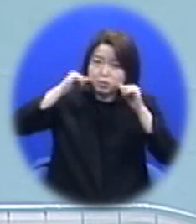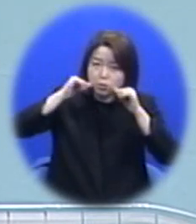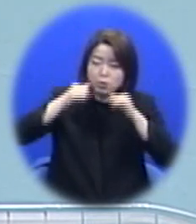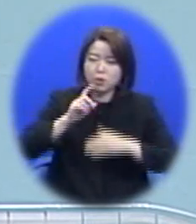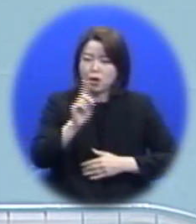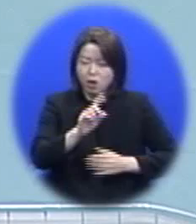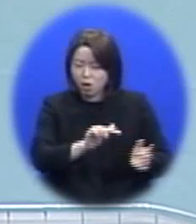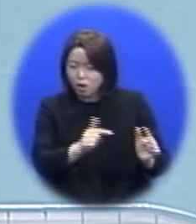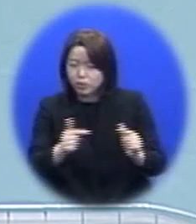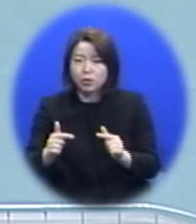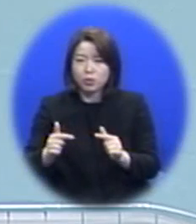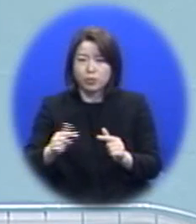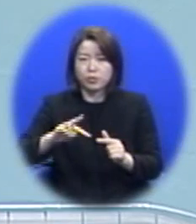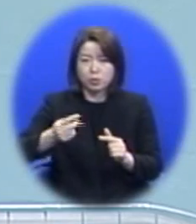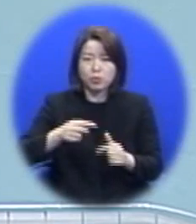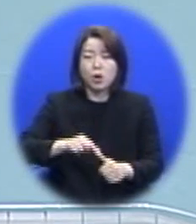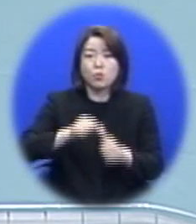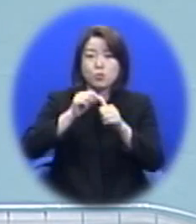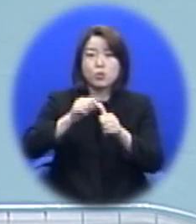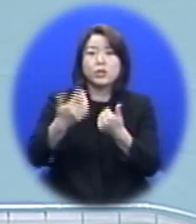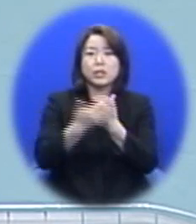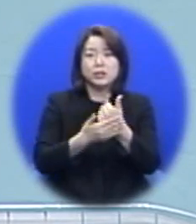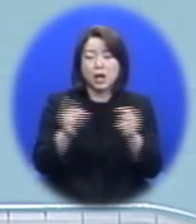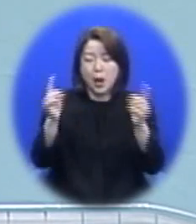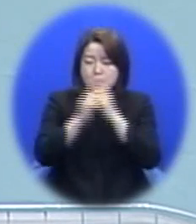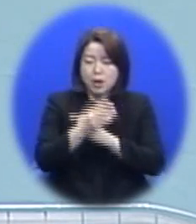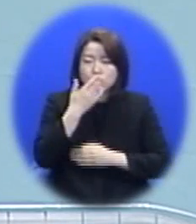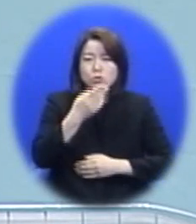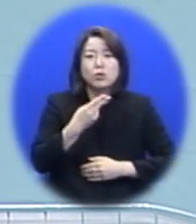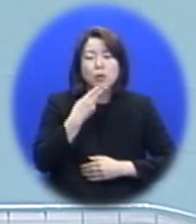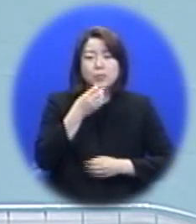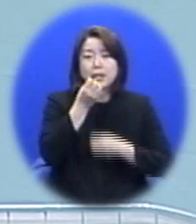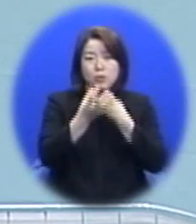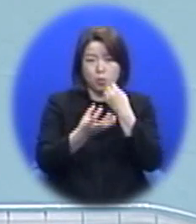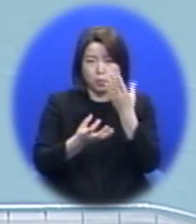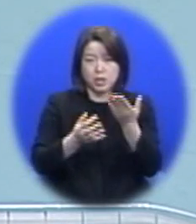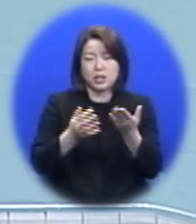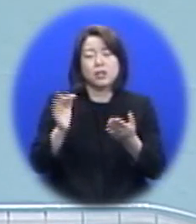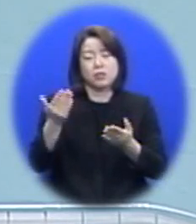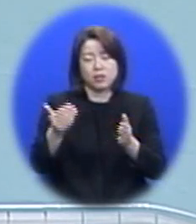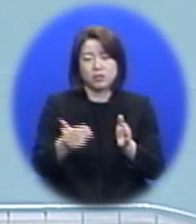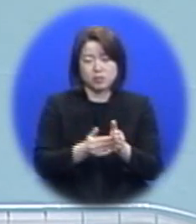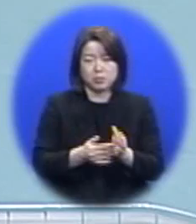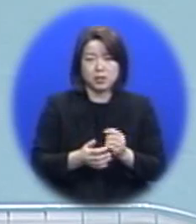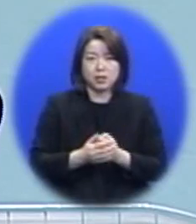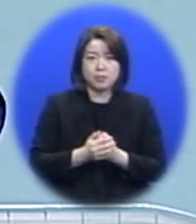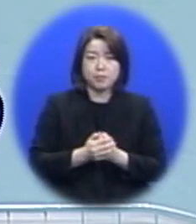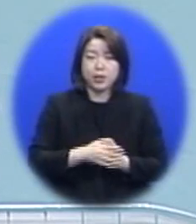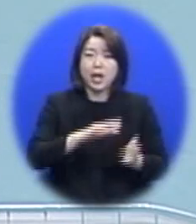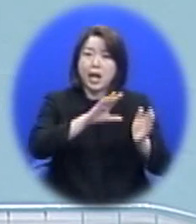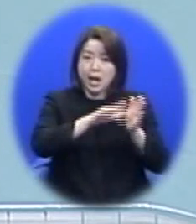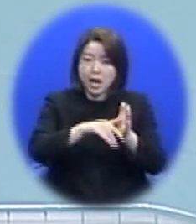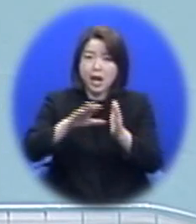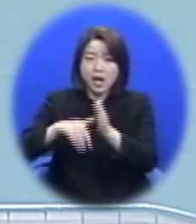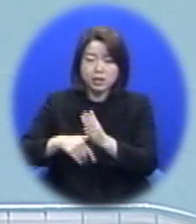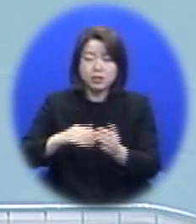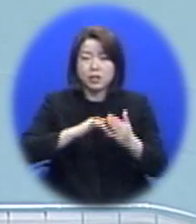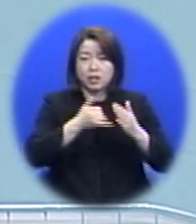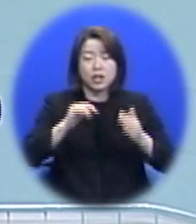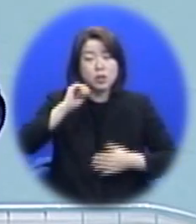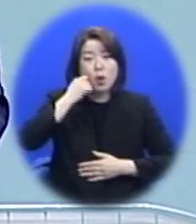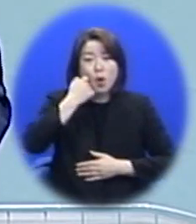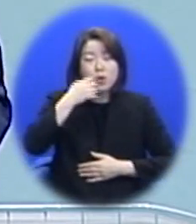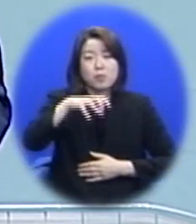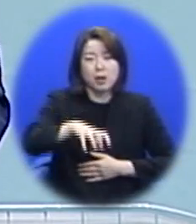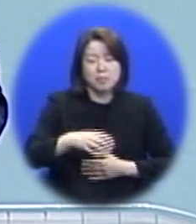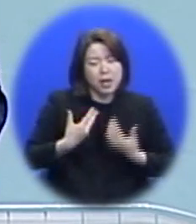것도 구원의 은혜와 바꿀 수 없다는 고백이 흘러나왔습니다. 때때로 가족들의 어려움 앞에